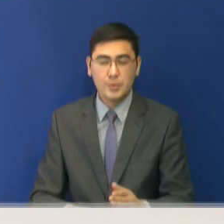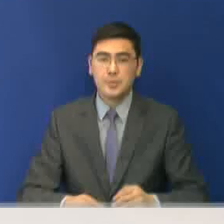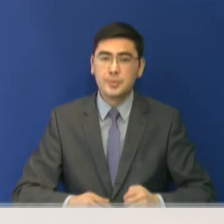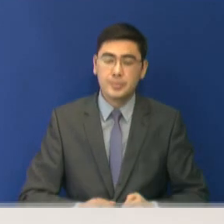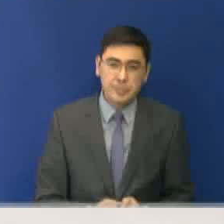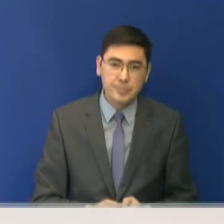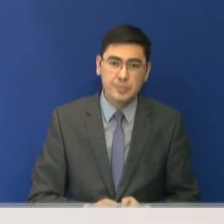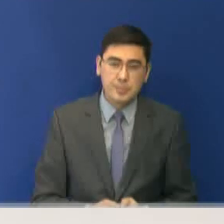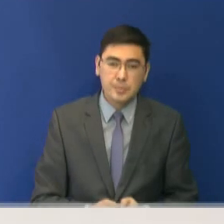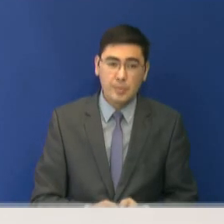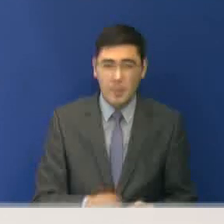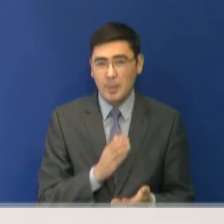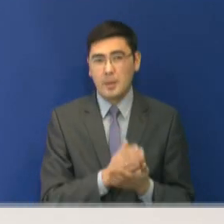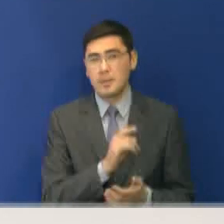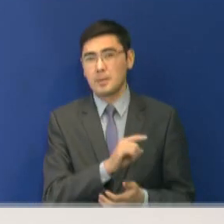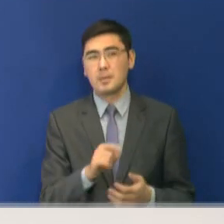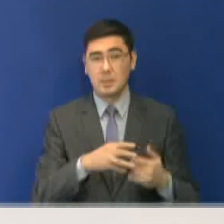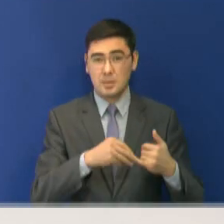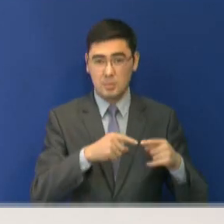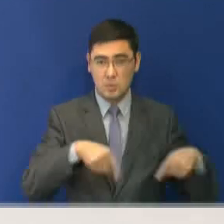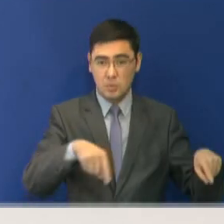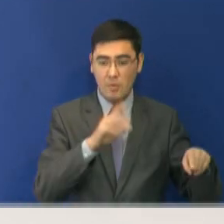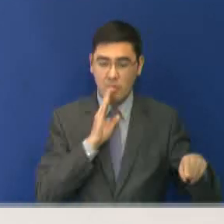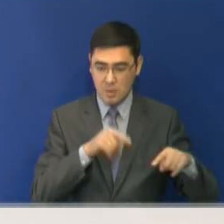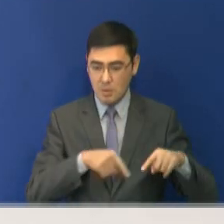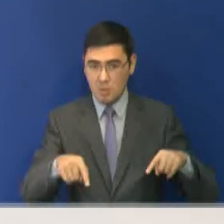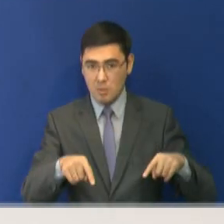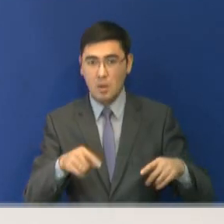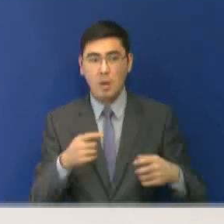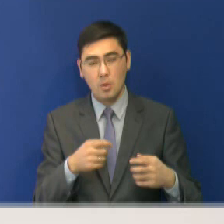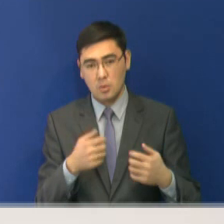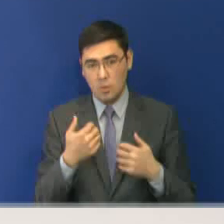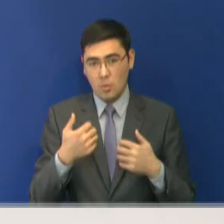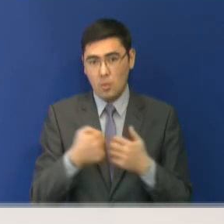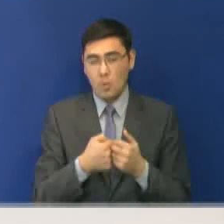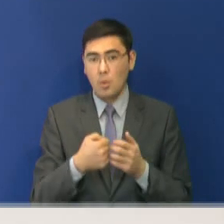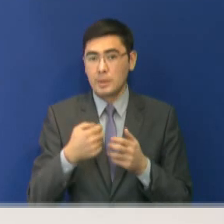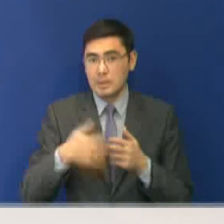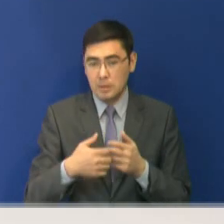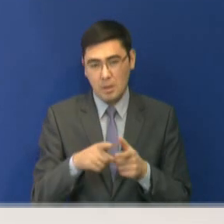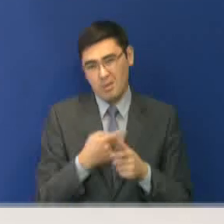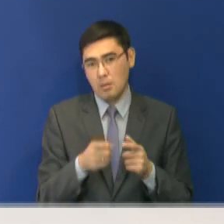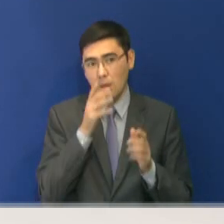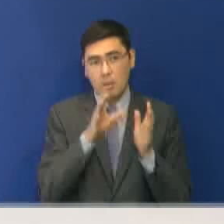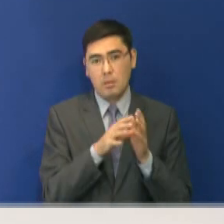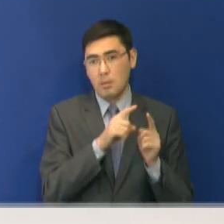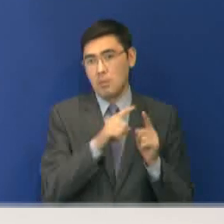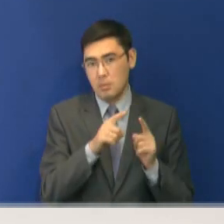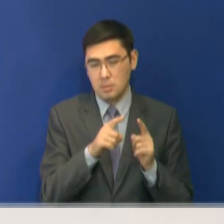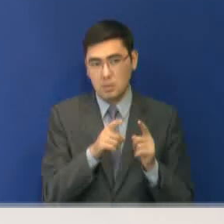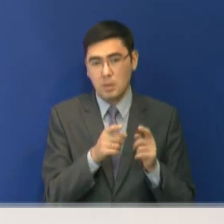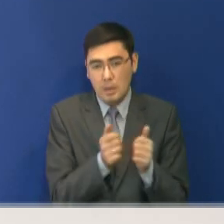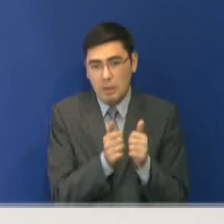К некоторым передаваемым участкам водопроводная труба доходит до середины, или линия электропередач в некоторых случаях проходит по краю